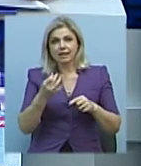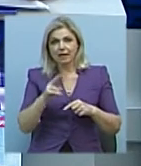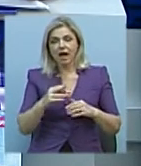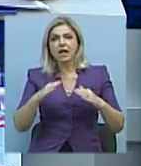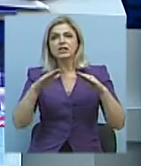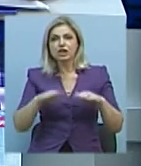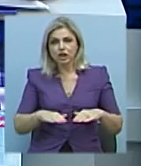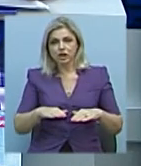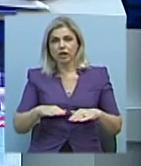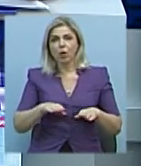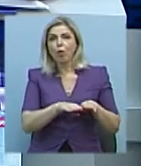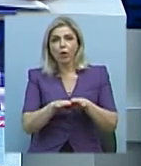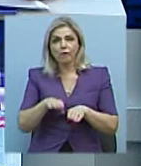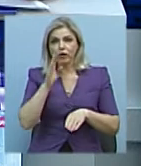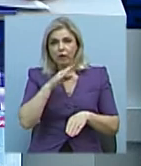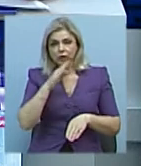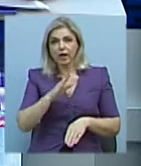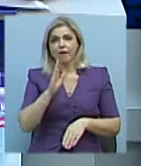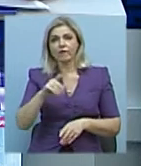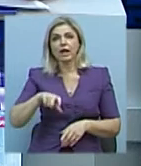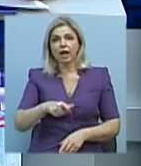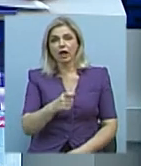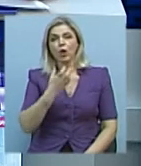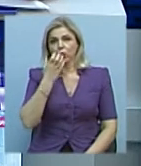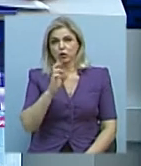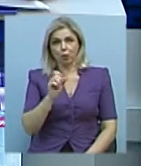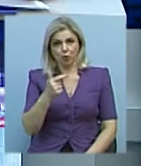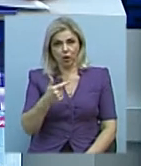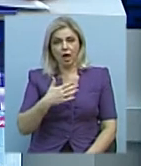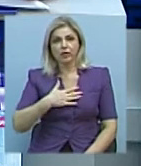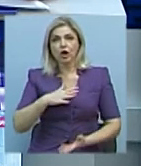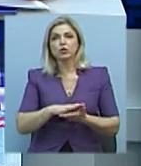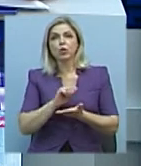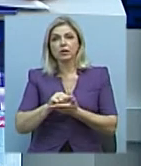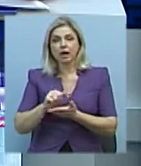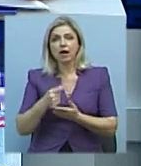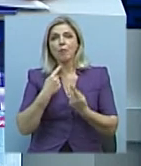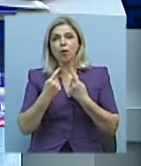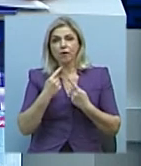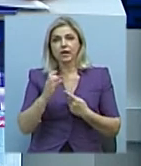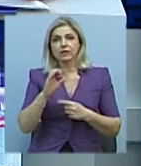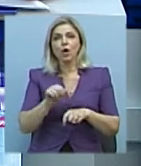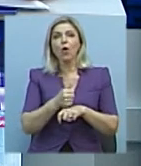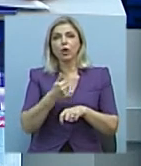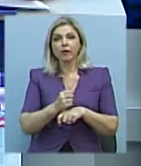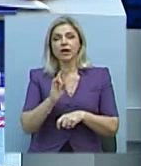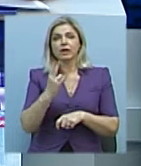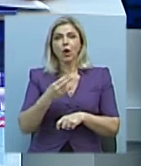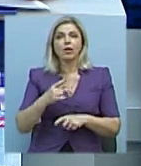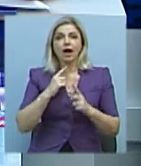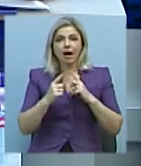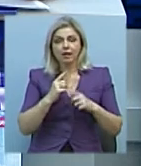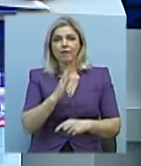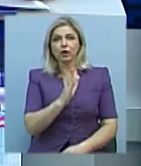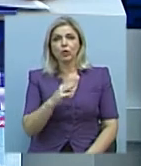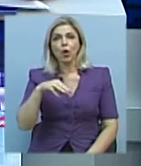рівня води у Південному Бузі. Ведуча програми Федір Бондар поспілкується в прямому ефірі з головою Миколаївської обласної ради Вікторією